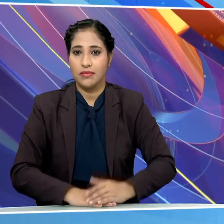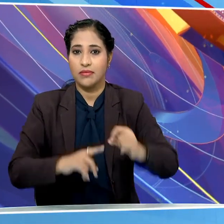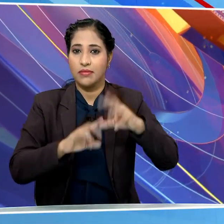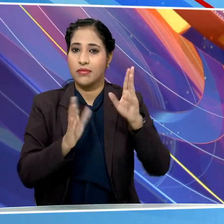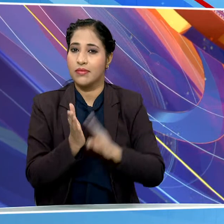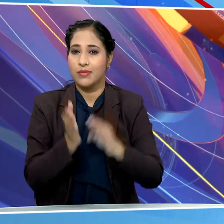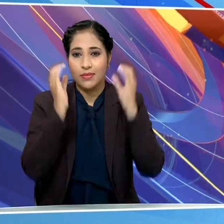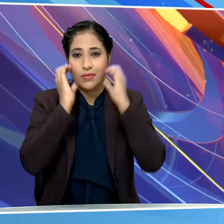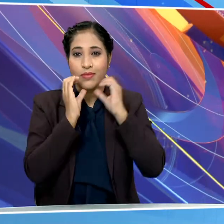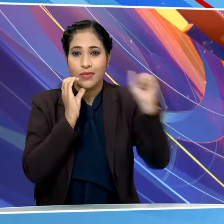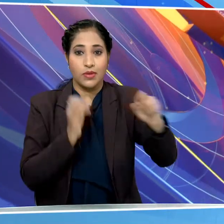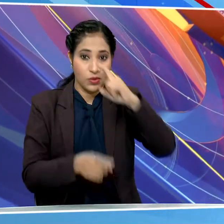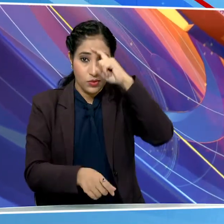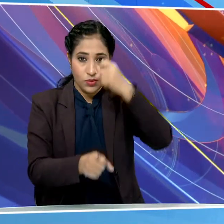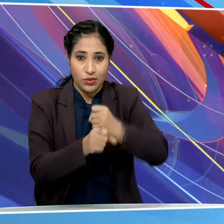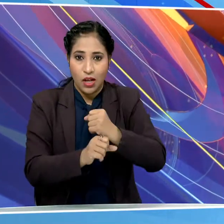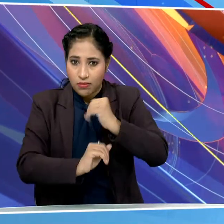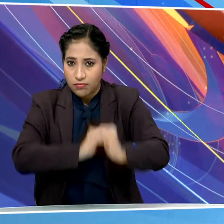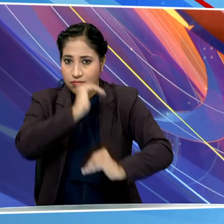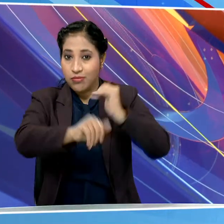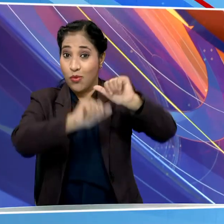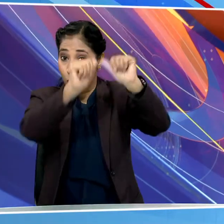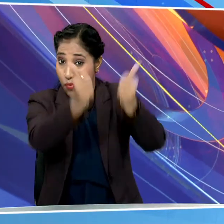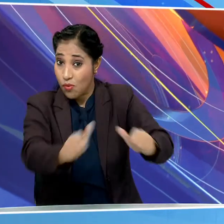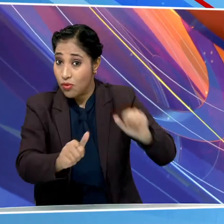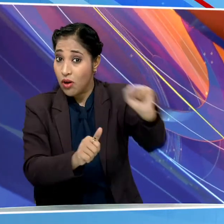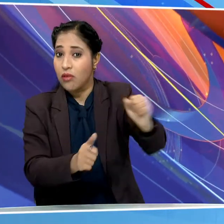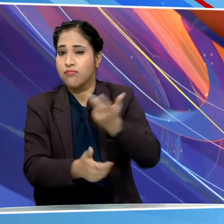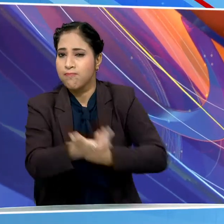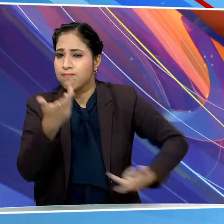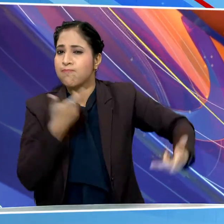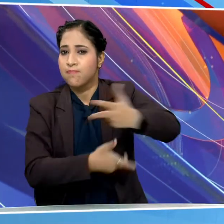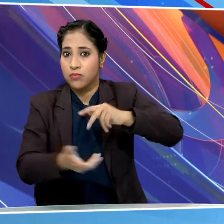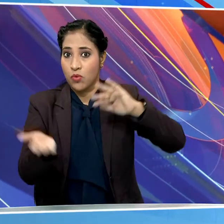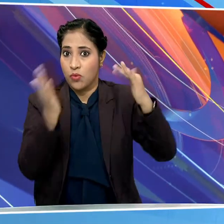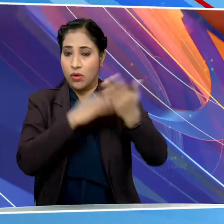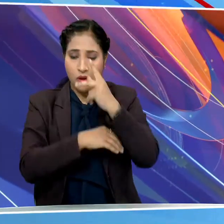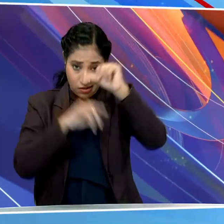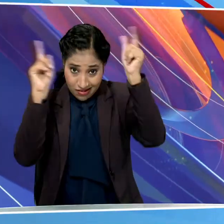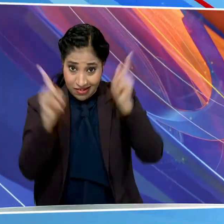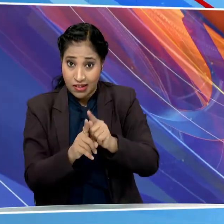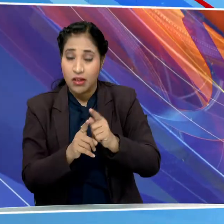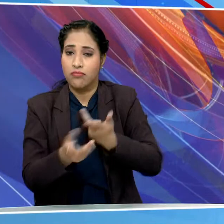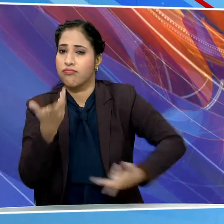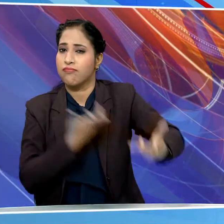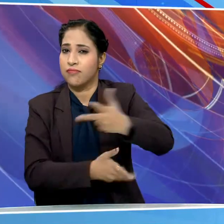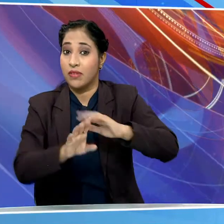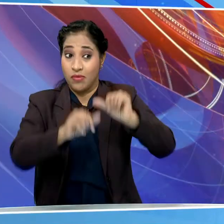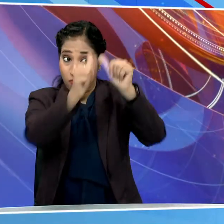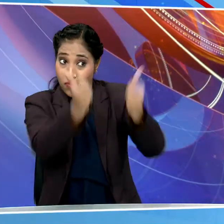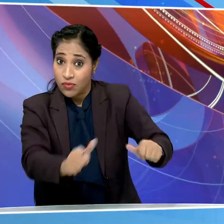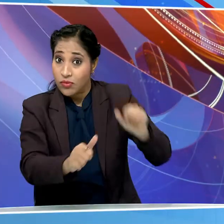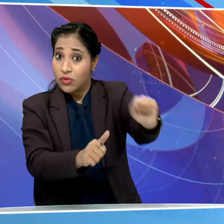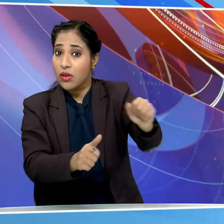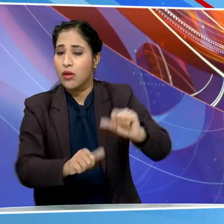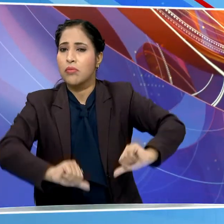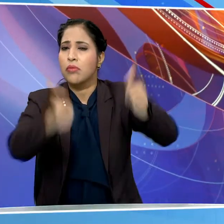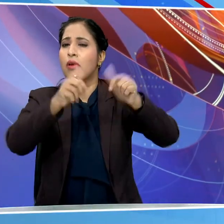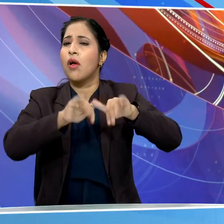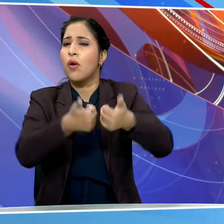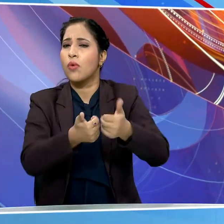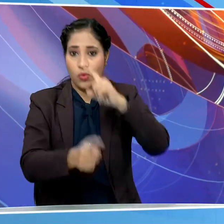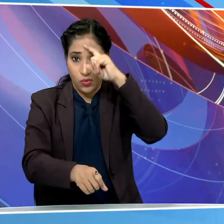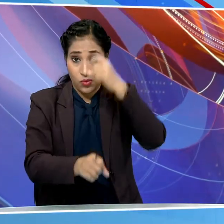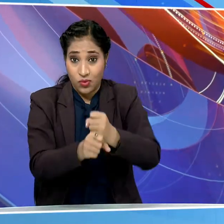और वहीं प्रधानमंत्री ने कहा कि गुजरात विकास के मॉडल की चर्चा पूरे देश में होती है, लेकिन ये मॉडल इसलिए भी सफल रहा